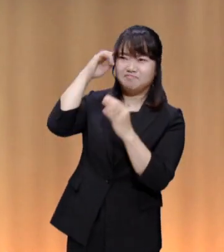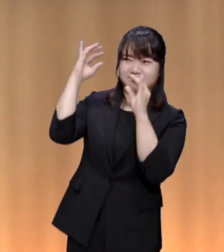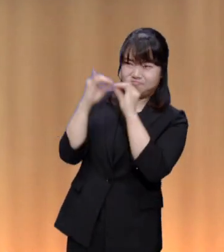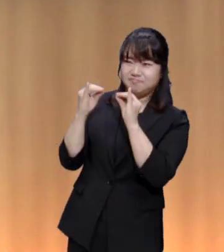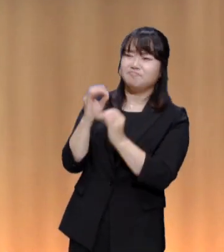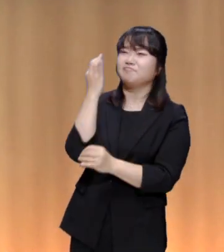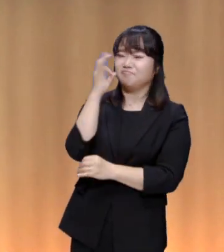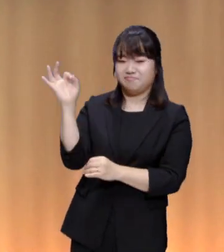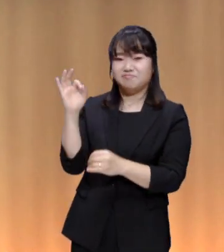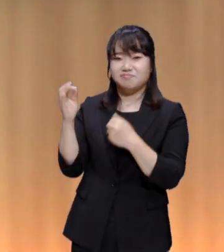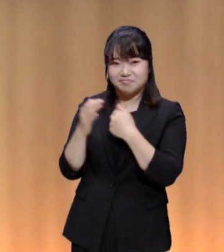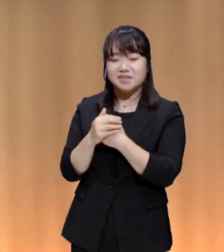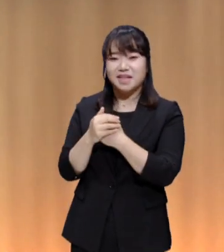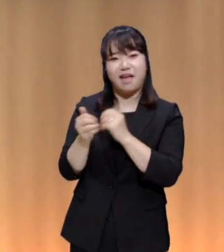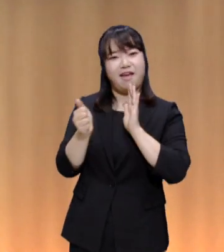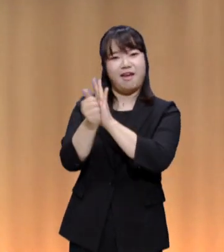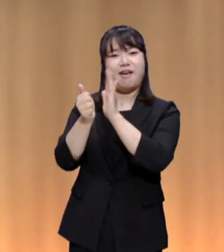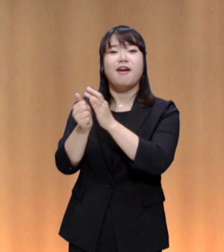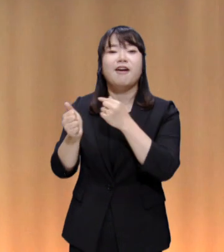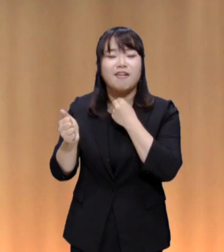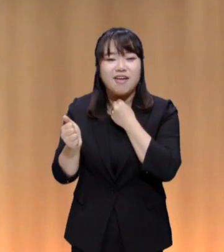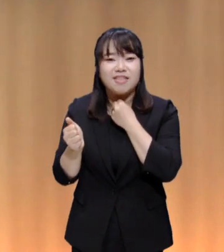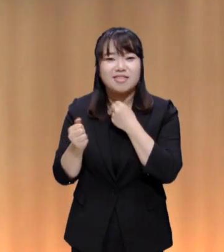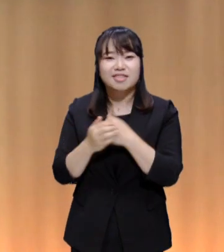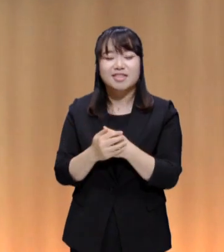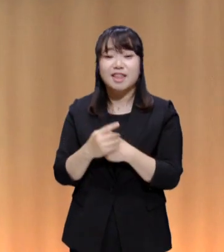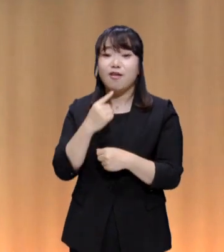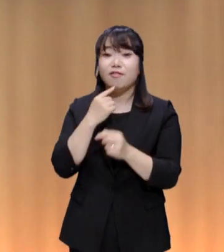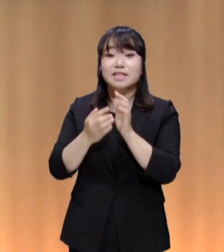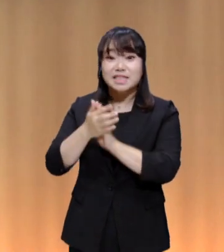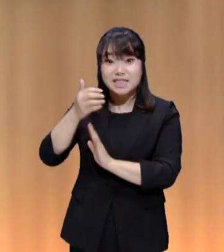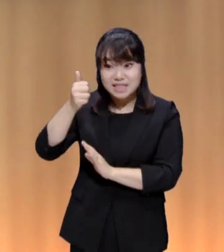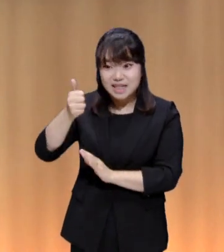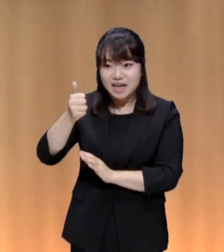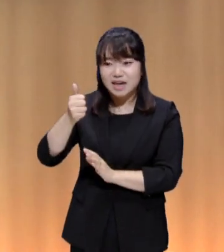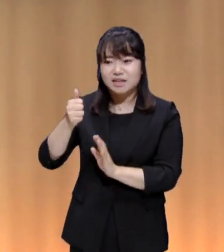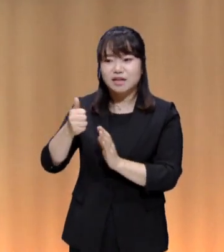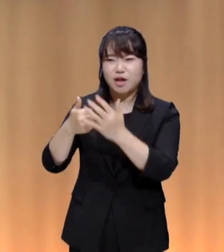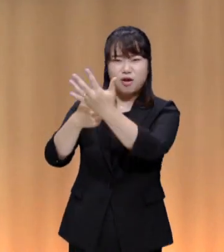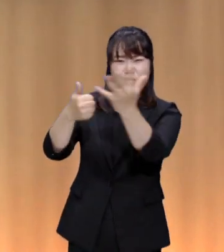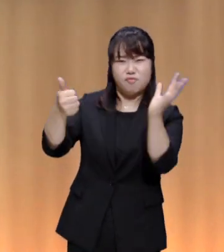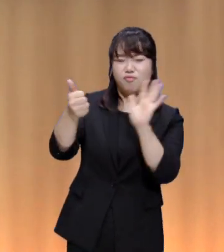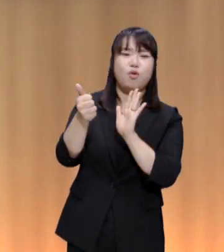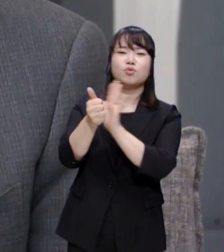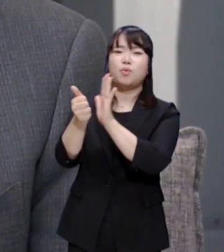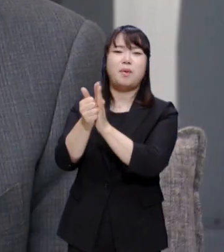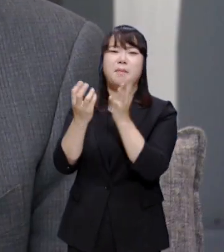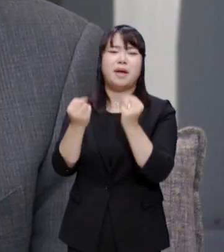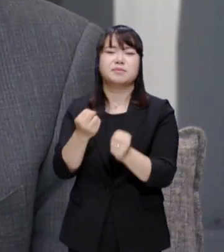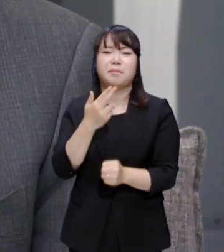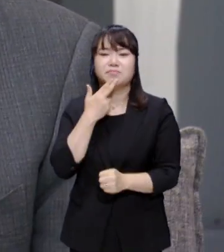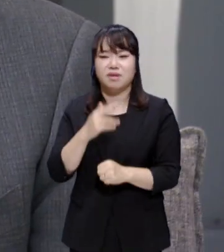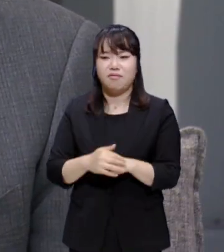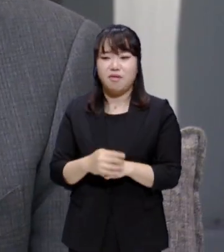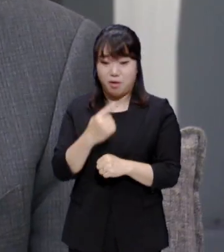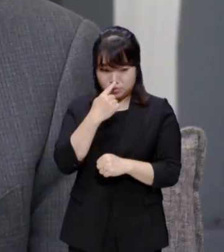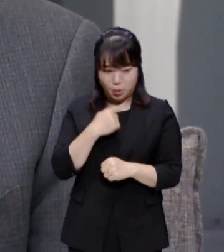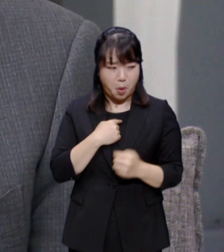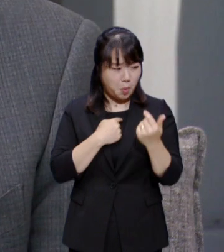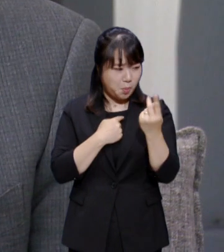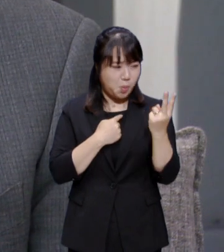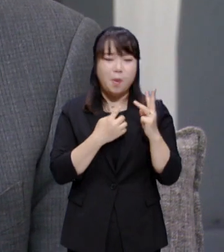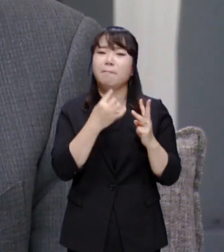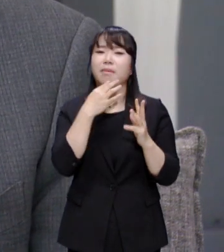당시에도 오세훈 시장님은 이런 도와주시는 분들이 많지 않았어요. 저와 몇 사람이